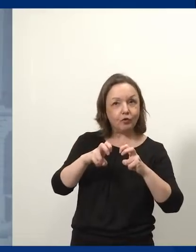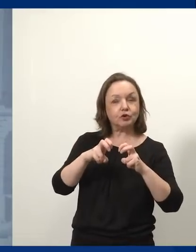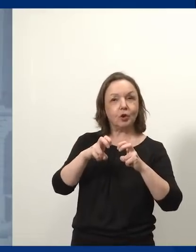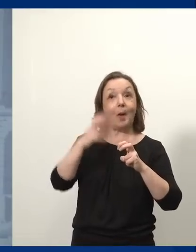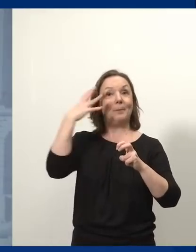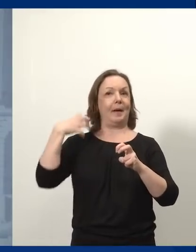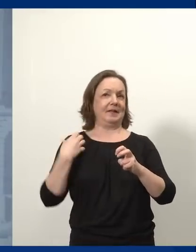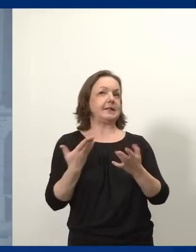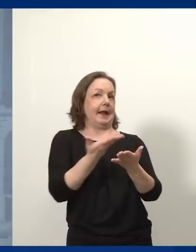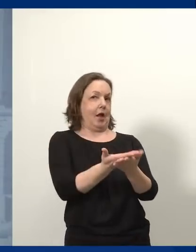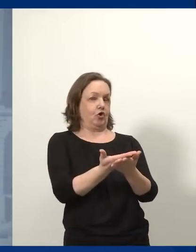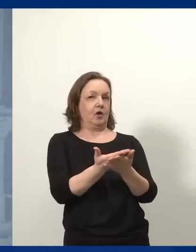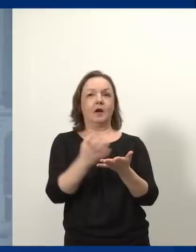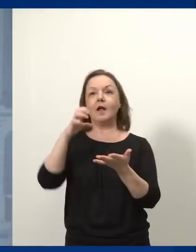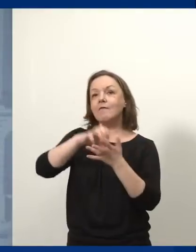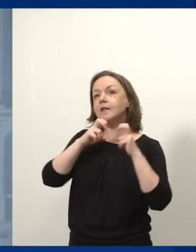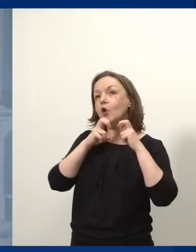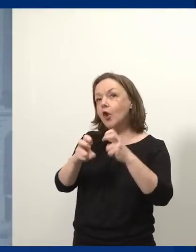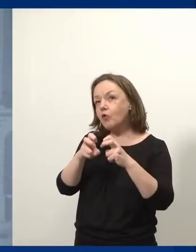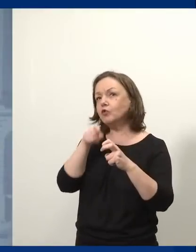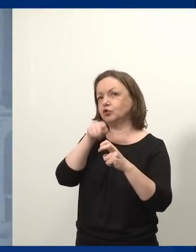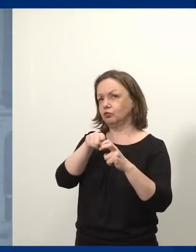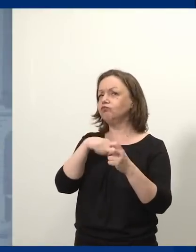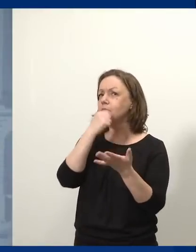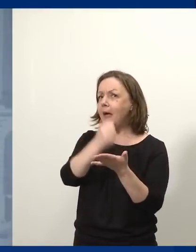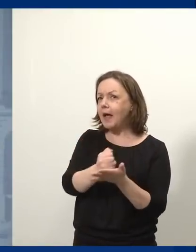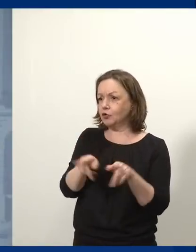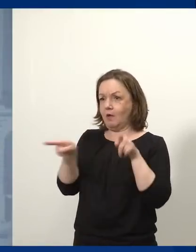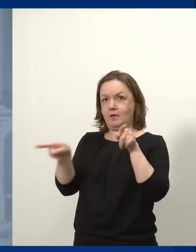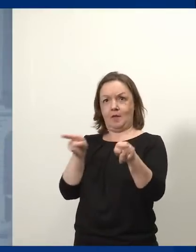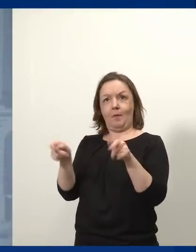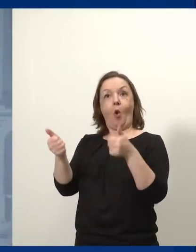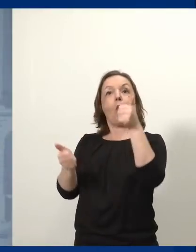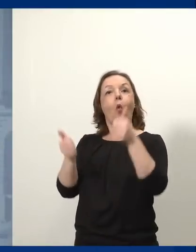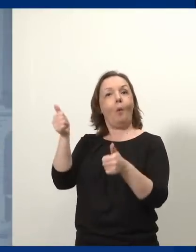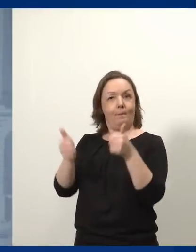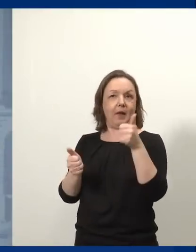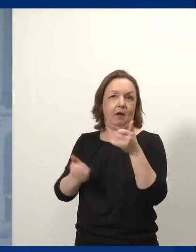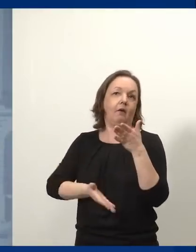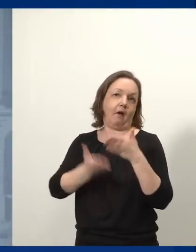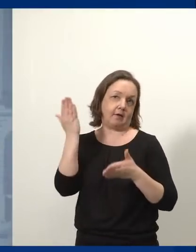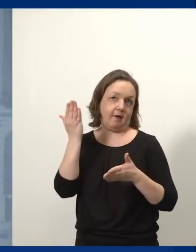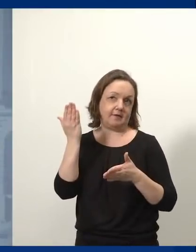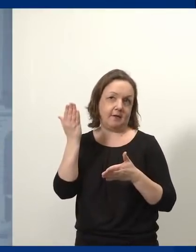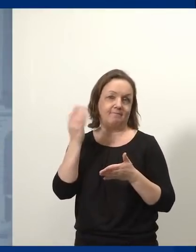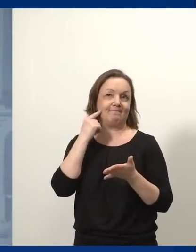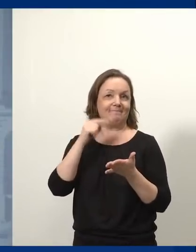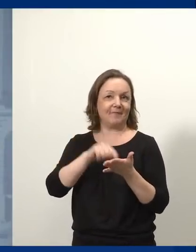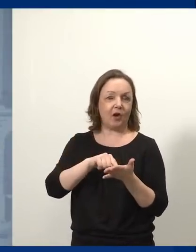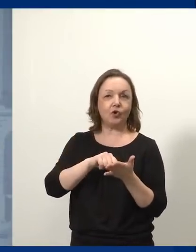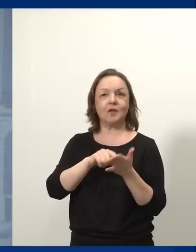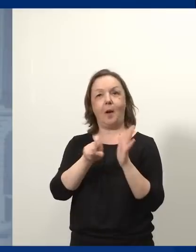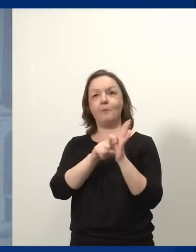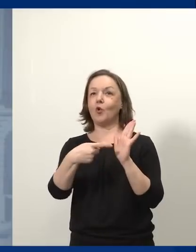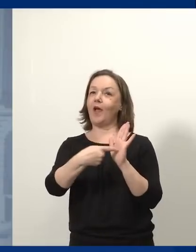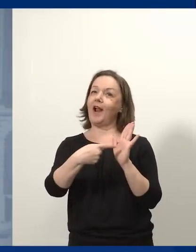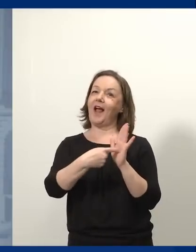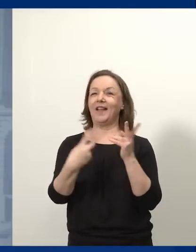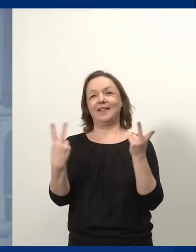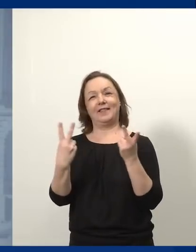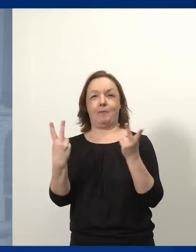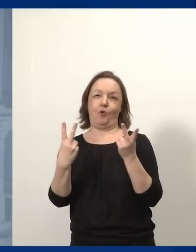esityksestä voisi tehdä päätöksen siitä, että kumpi taho tämän asian ratkaisee. Eli se on ikään kuin luonteeltaan